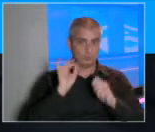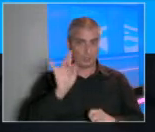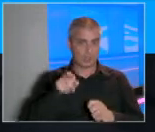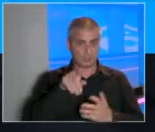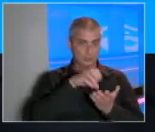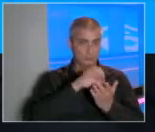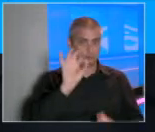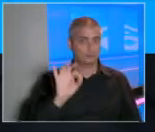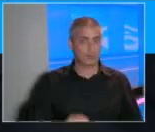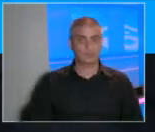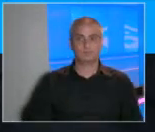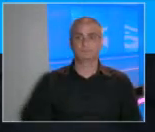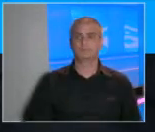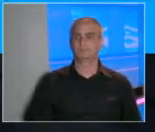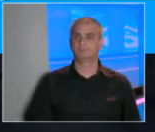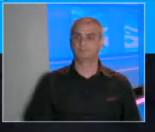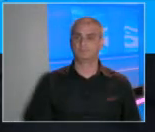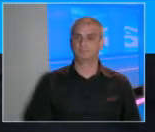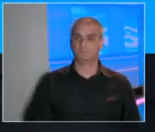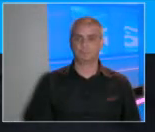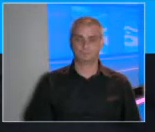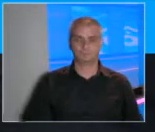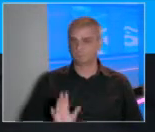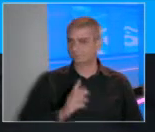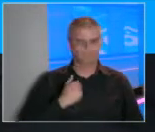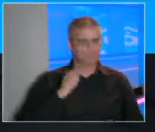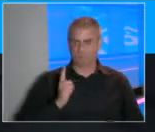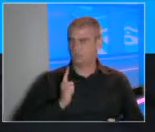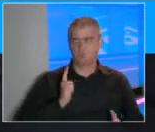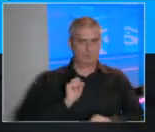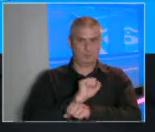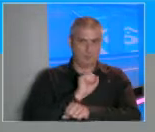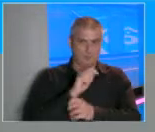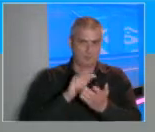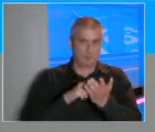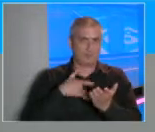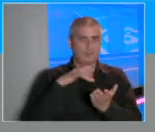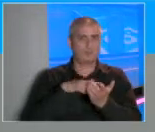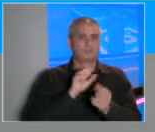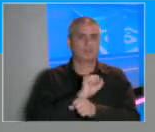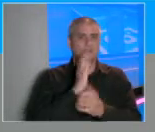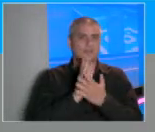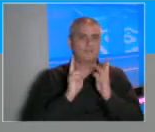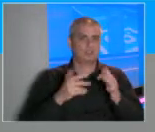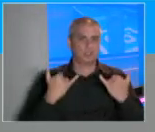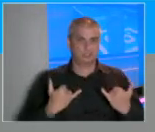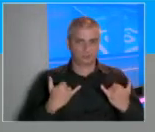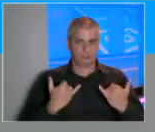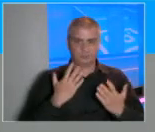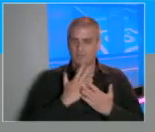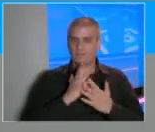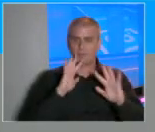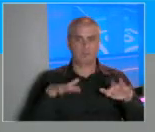נגד היישוב שלכם? טוב, אנחנו לא צריכים להמתין לעתירות, כי אנחנו נמצאים בעתירה קיימת שנמשכת כבר